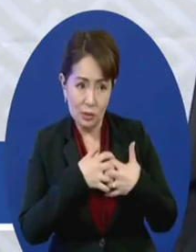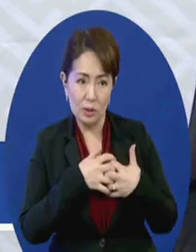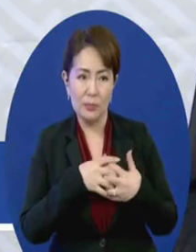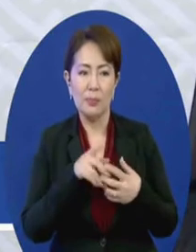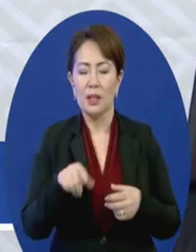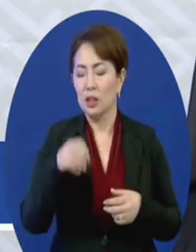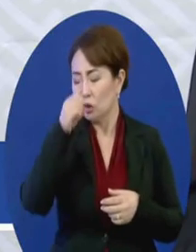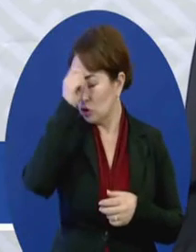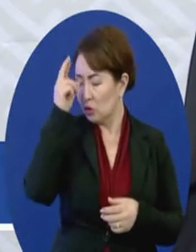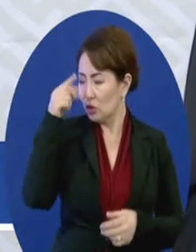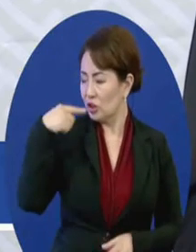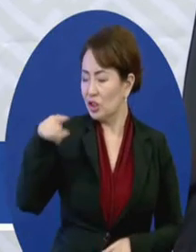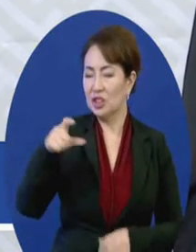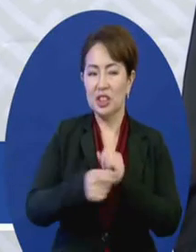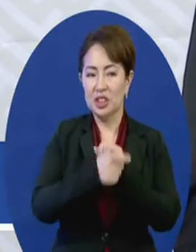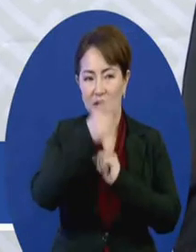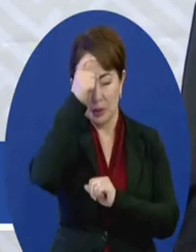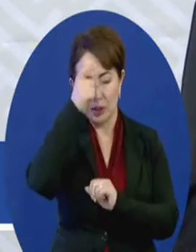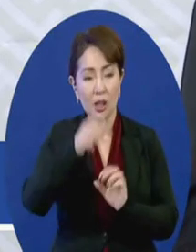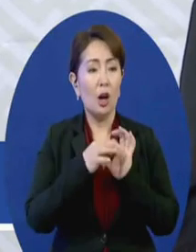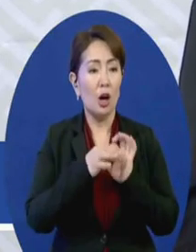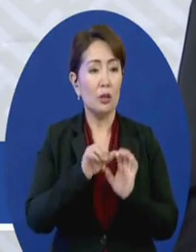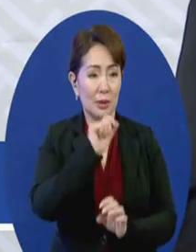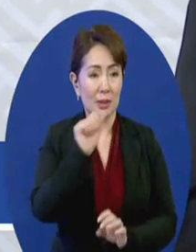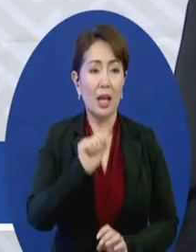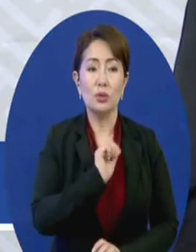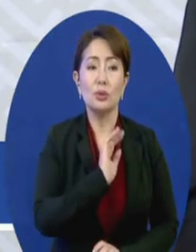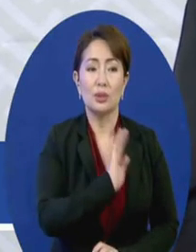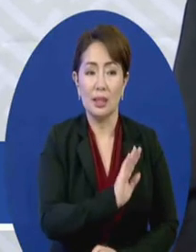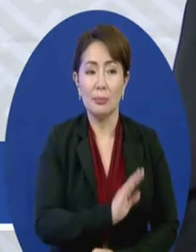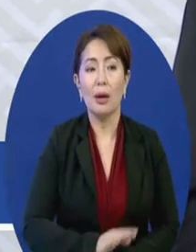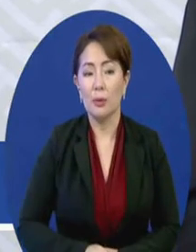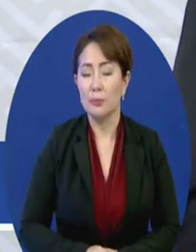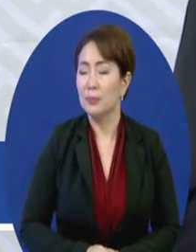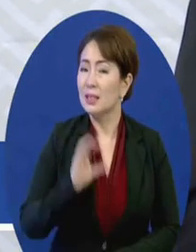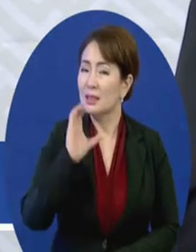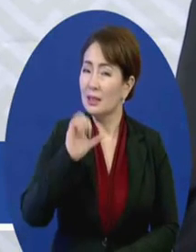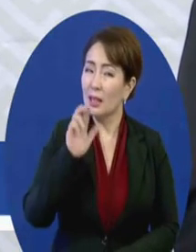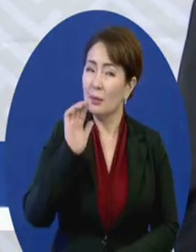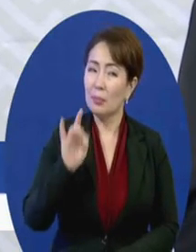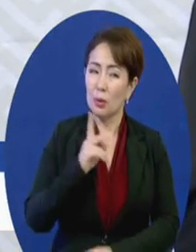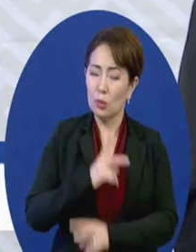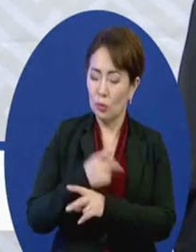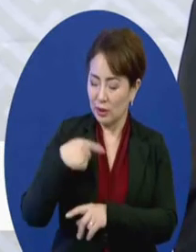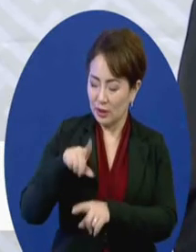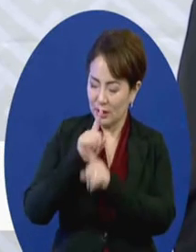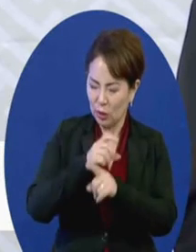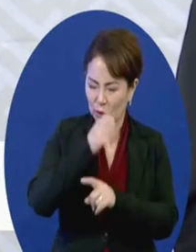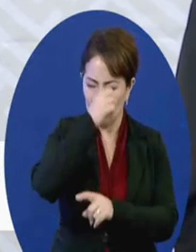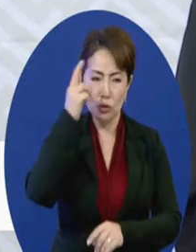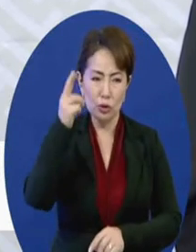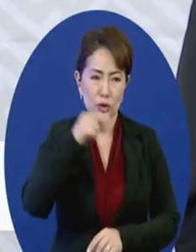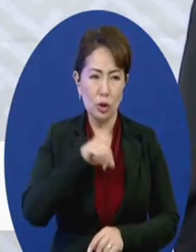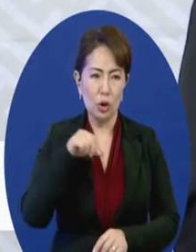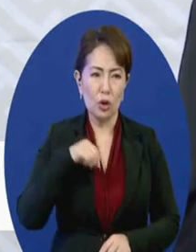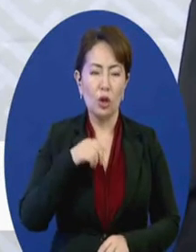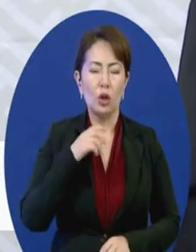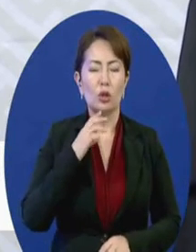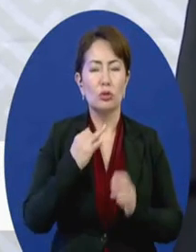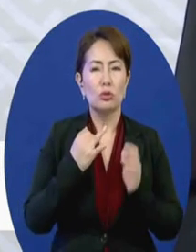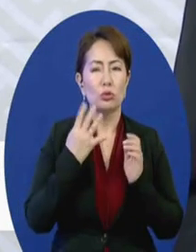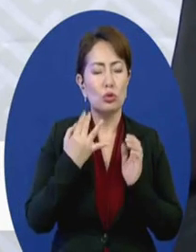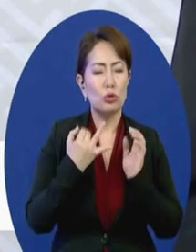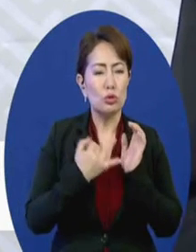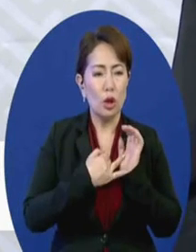энэ бол нөө ерөнхийлөгчийн эрх мэдэлтэй холбоотой асуудлууд. Тэгэхээр бол салбар хуулиудаар хуучин энэ ерөнхийлөгчд чинь баг үндсэндээ 47 эрх мэдлээ.